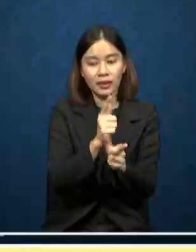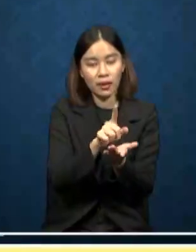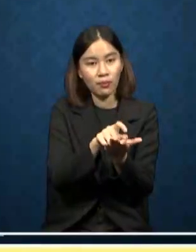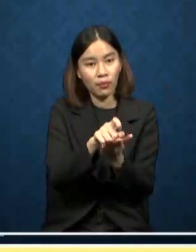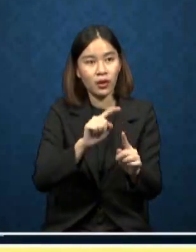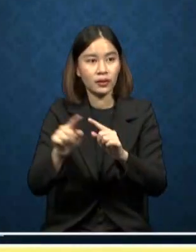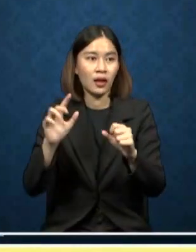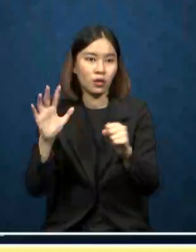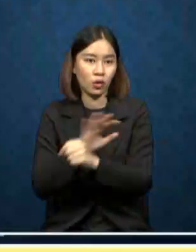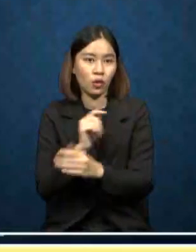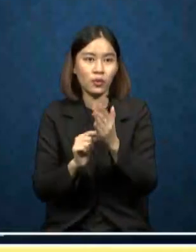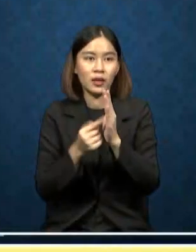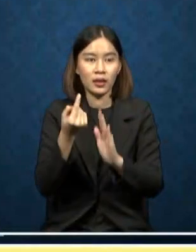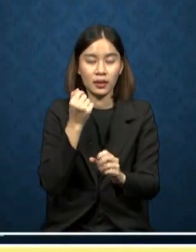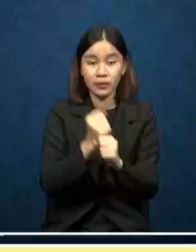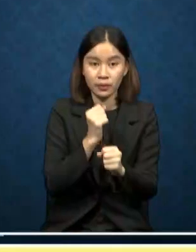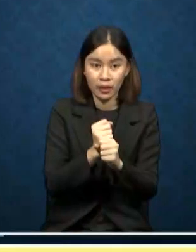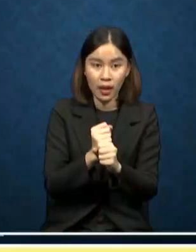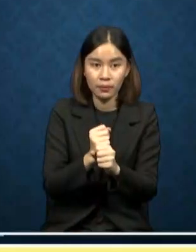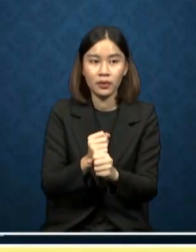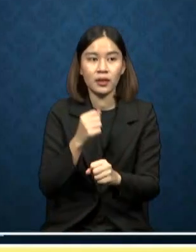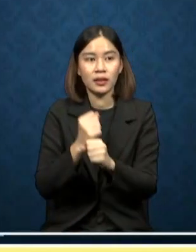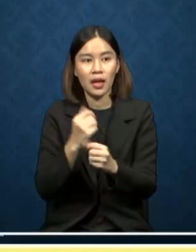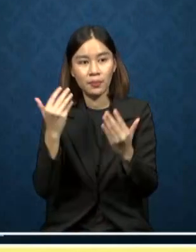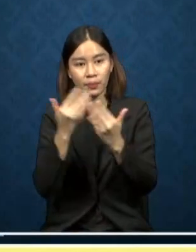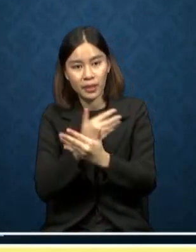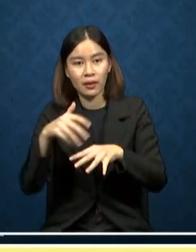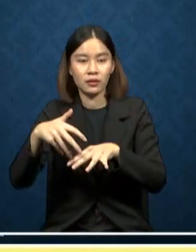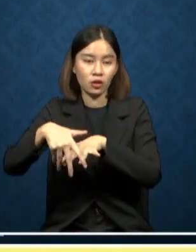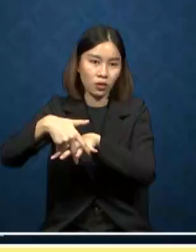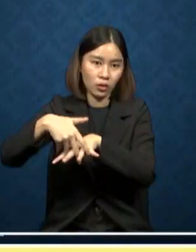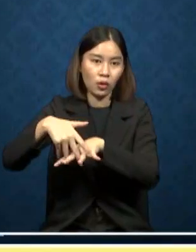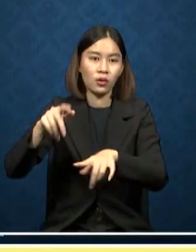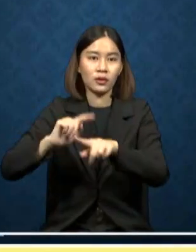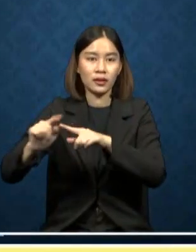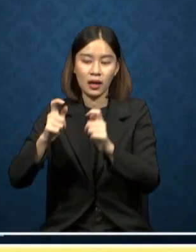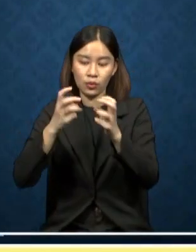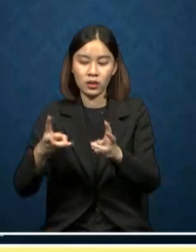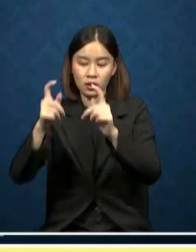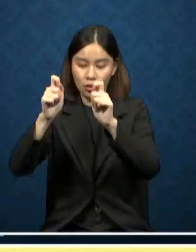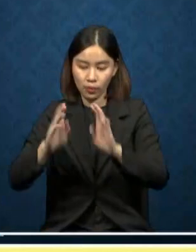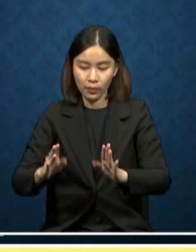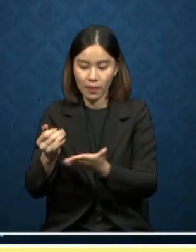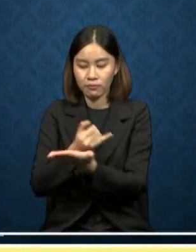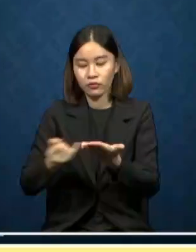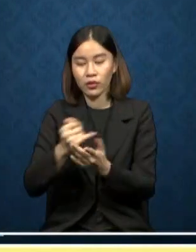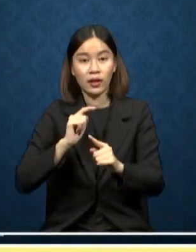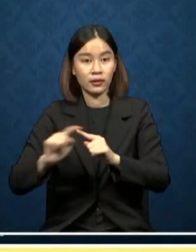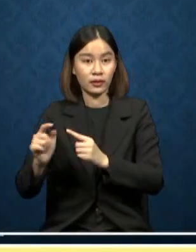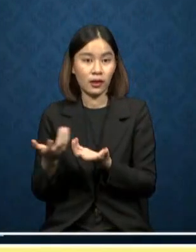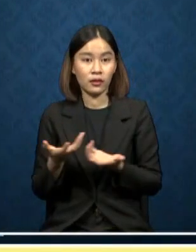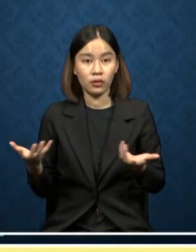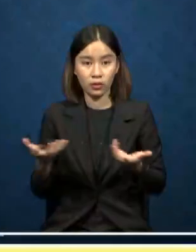จรตั้งแต่การปลูกหม่อนเลี้ยงไหมการฟอกย้อมการทอผ้าการออกแบบลวดลายผ้าและผิต